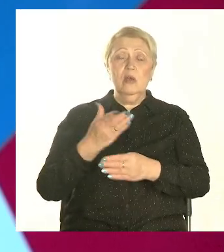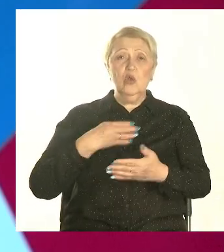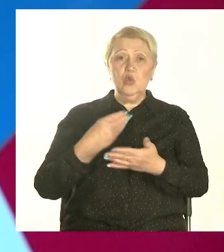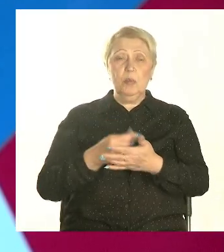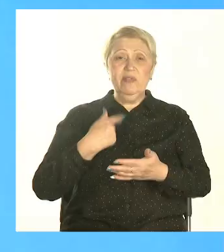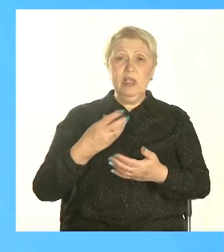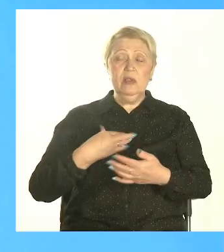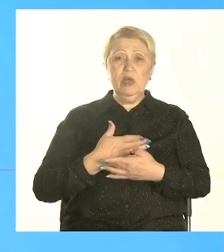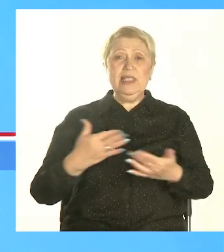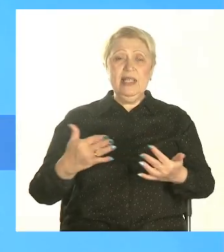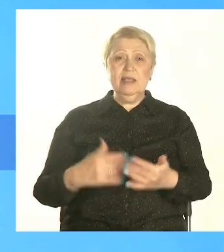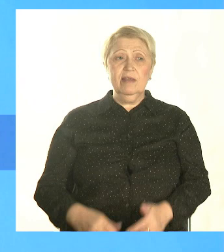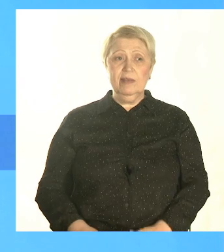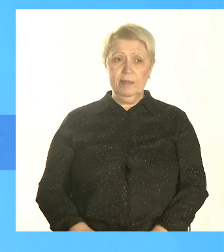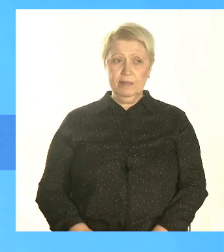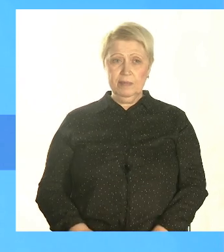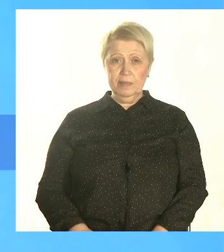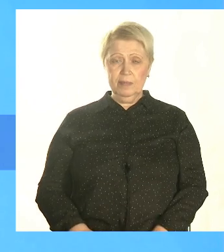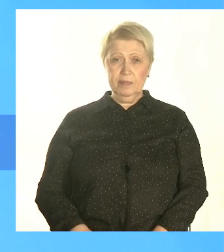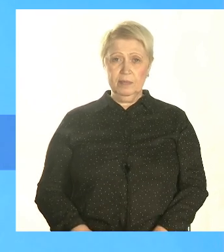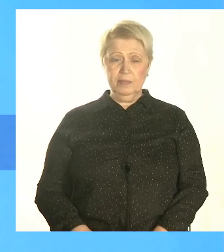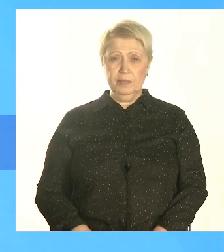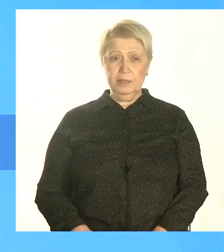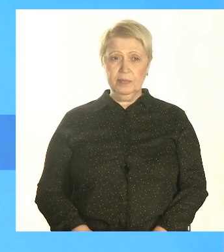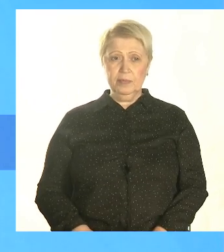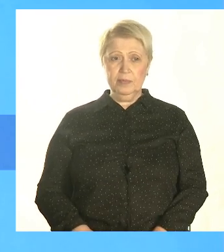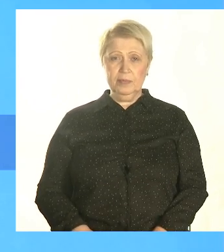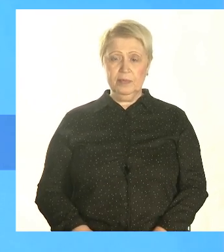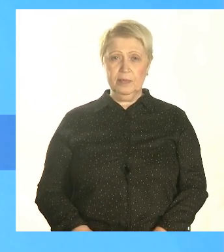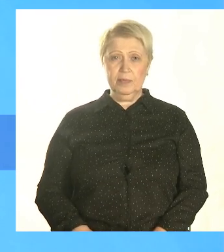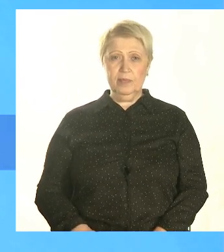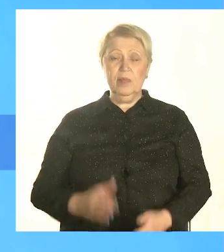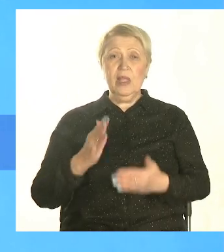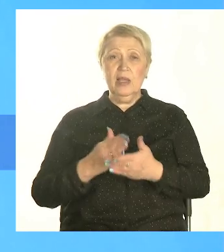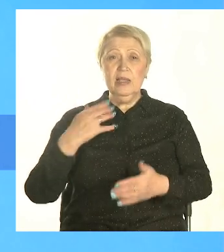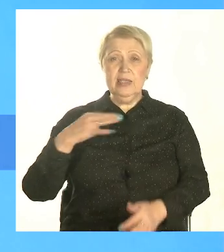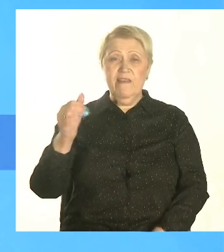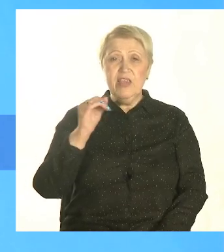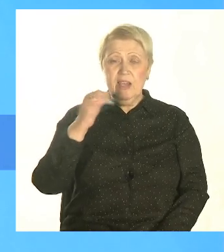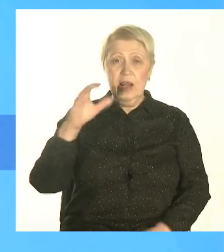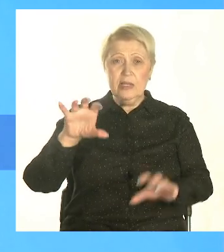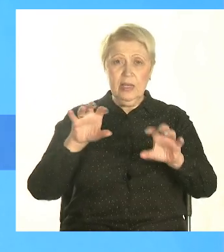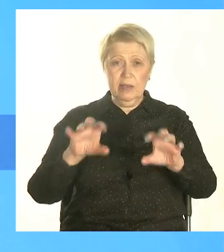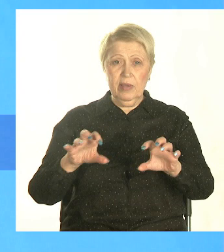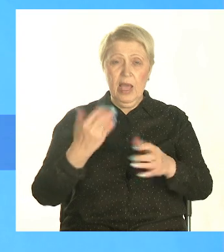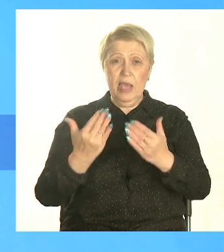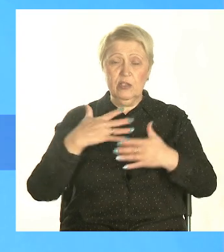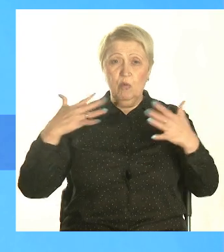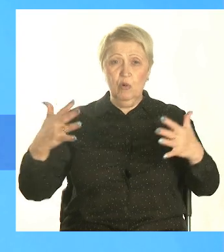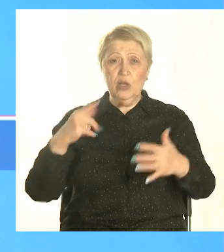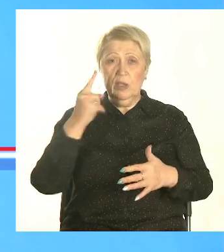нас обязанности опять. Вообще много их у нас, вот, да. Ссылаюсь на федеральное законодательство, которое говорит, что если больше одного кубического метра,